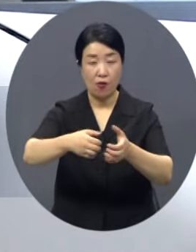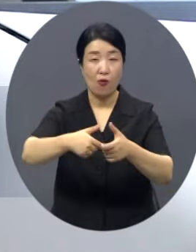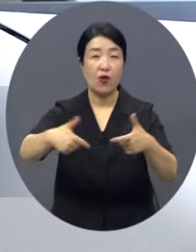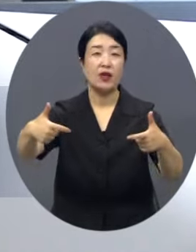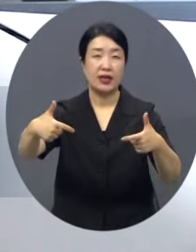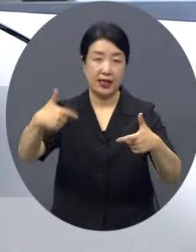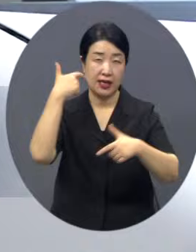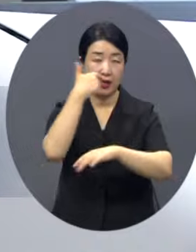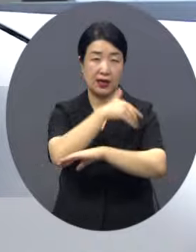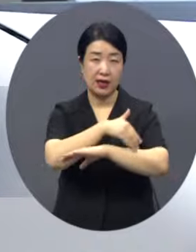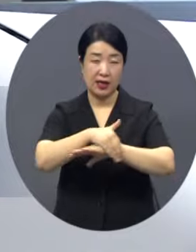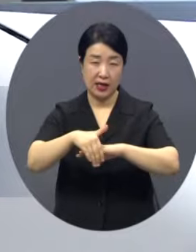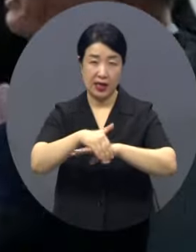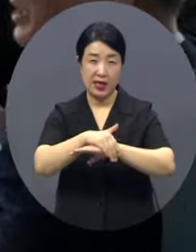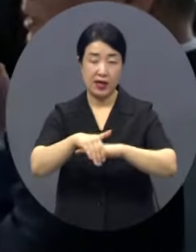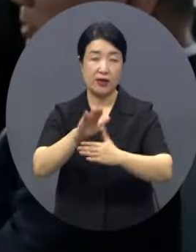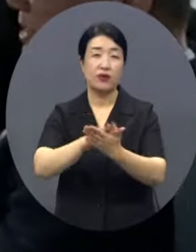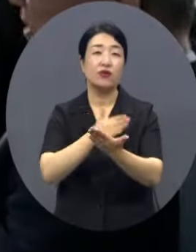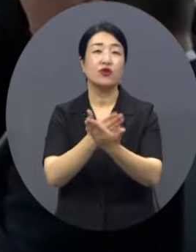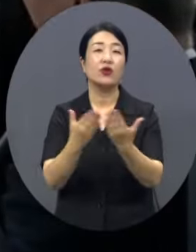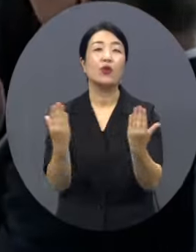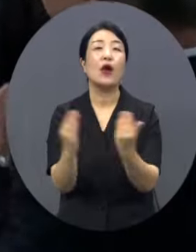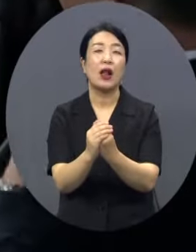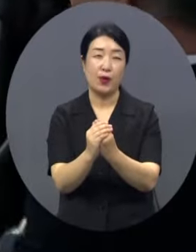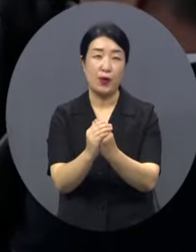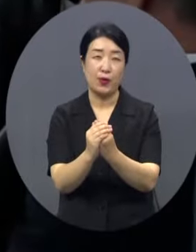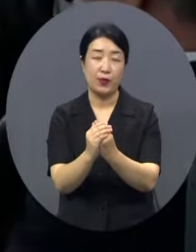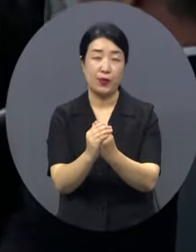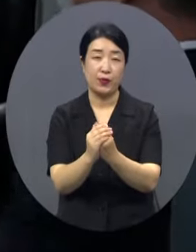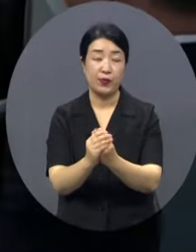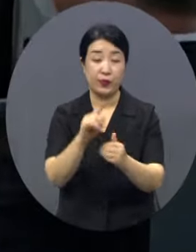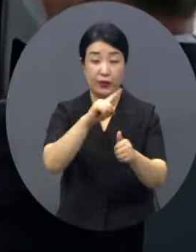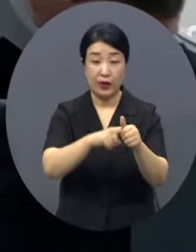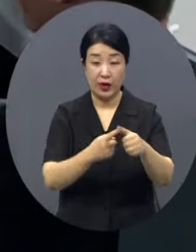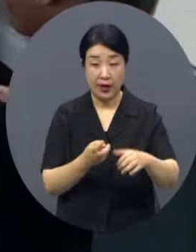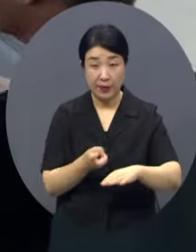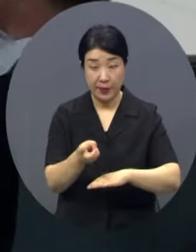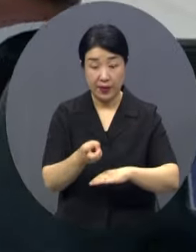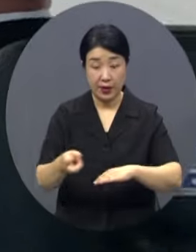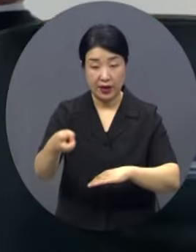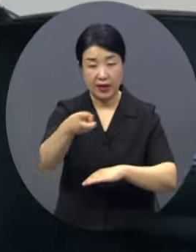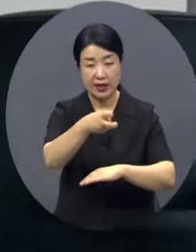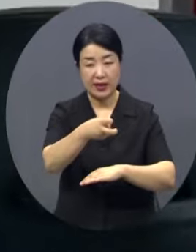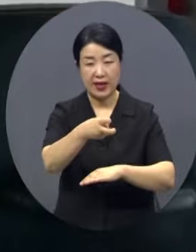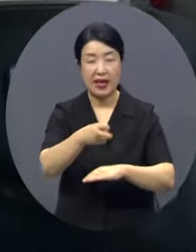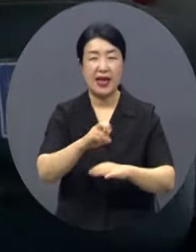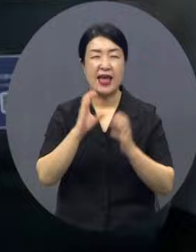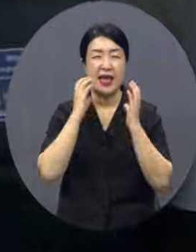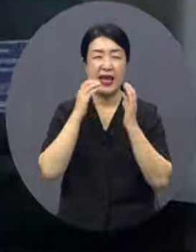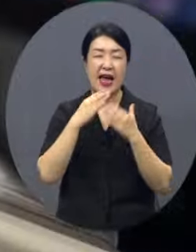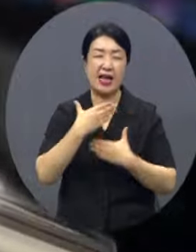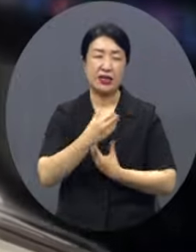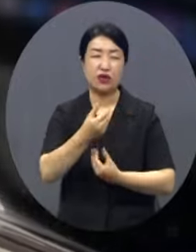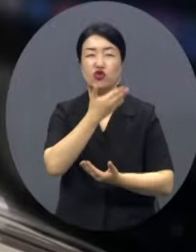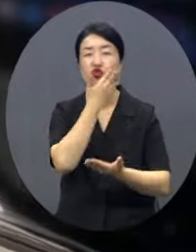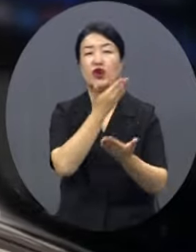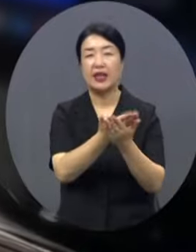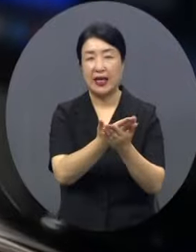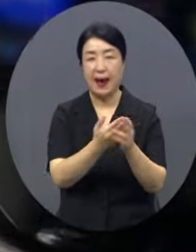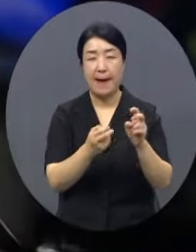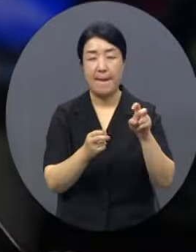있도록 소프트웨어를 좀 보강했습니다. 탐나 자율차는 안전상의 이유로 만 6세 미만 영유아는 탑승이